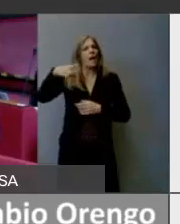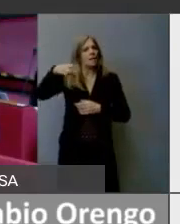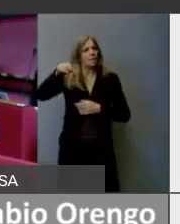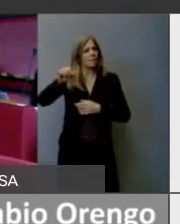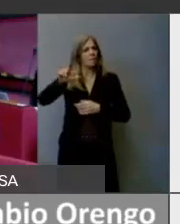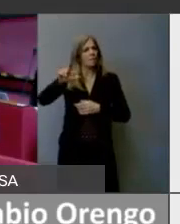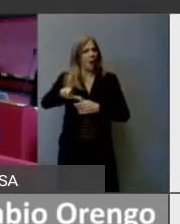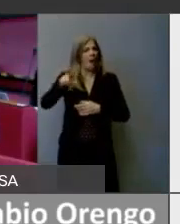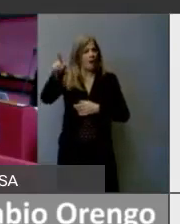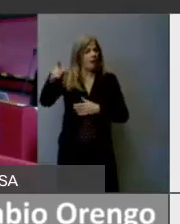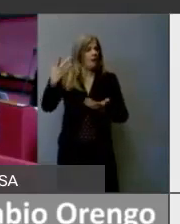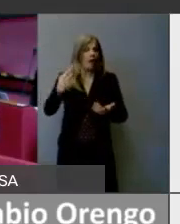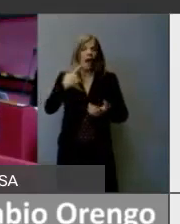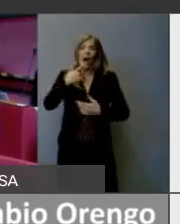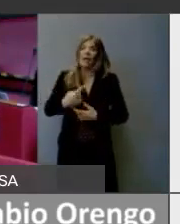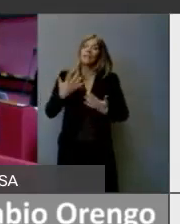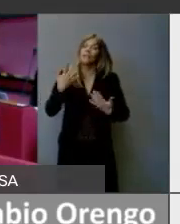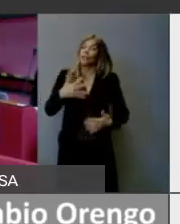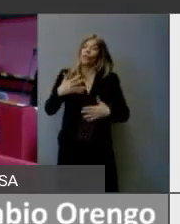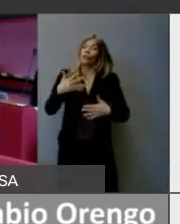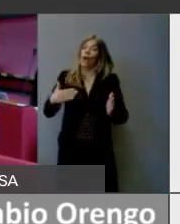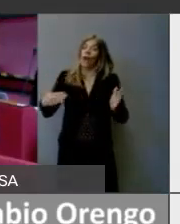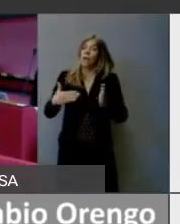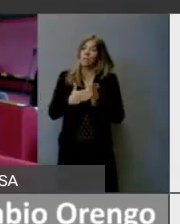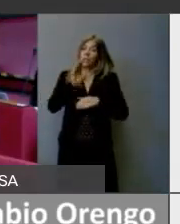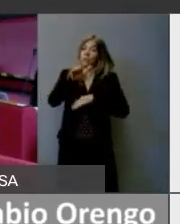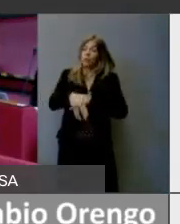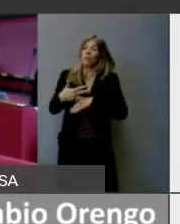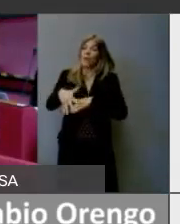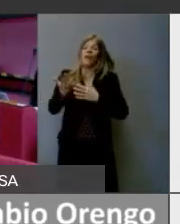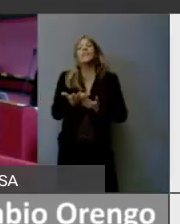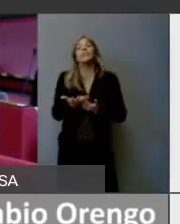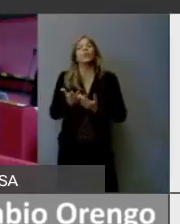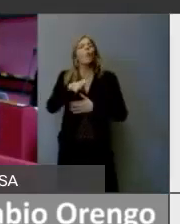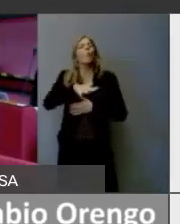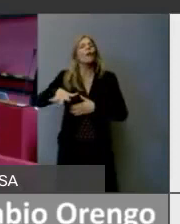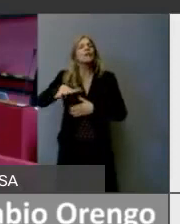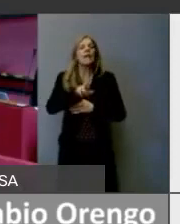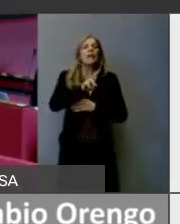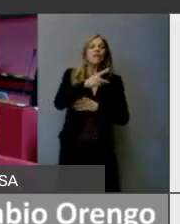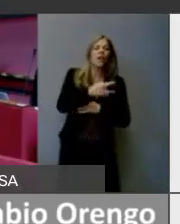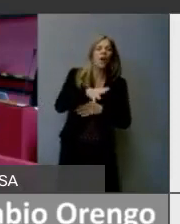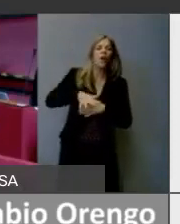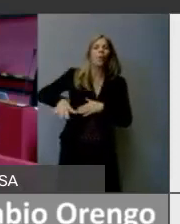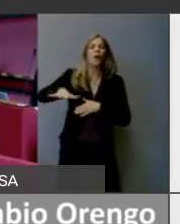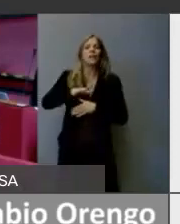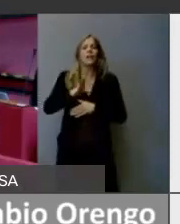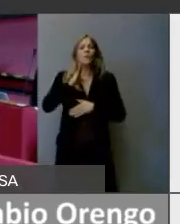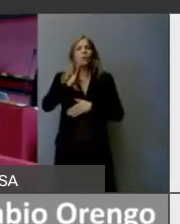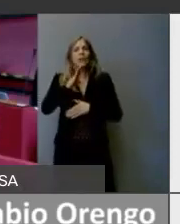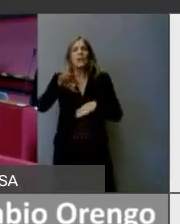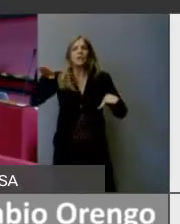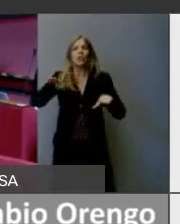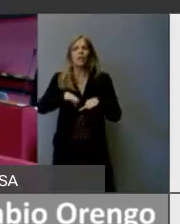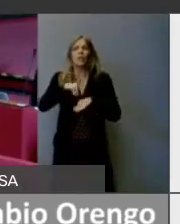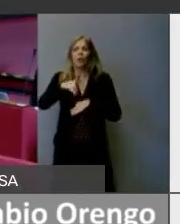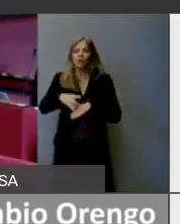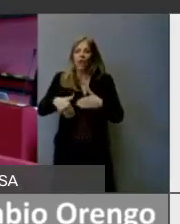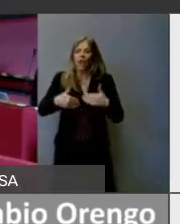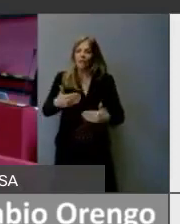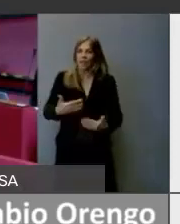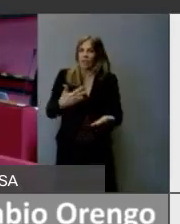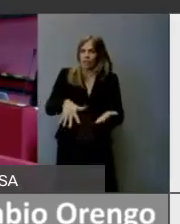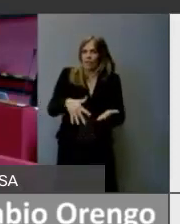siamo oltre ogni limite. Lo ha scritto rispetto al quartiere di Rivarolo, Bolzaneto e la Valpolcevera. A giugno lo ha scritto anche per